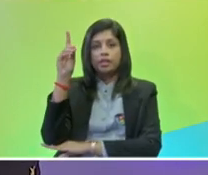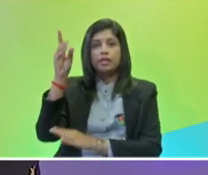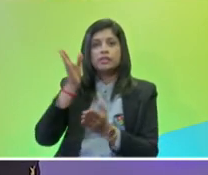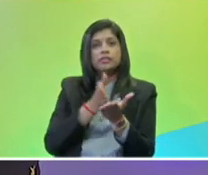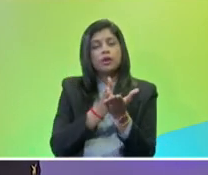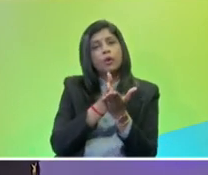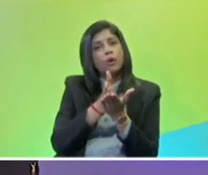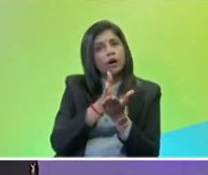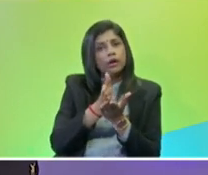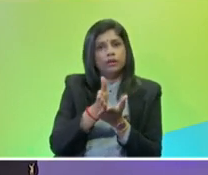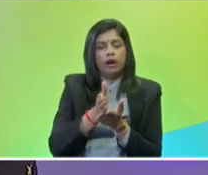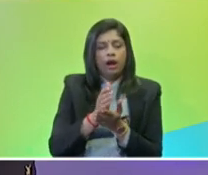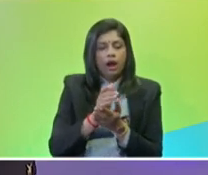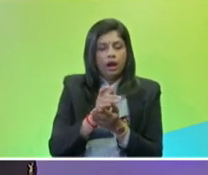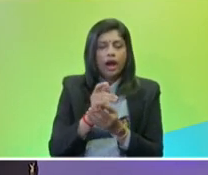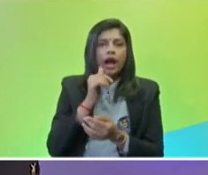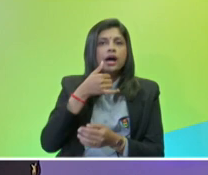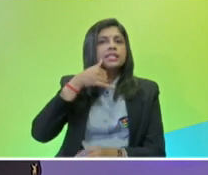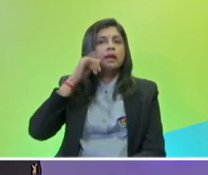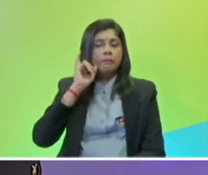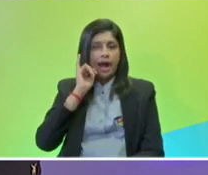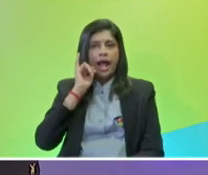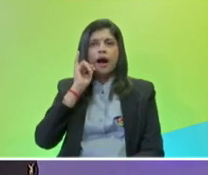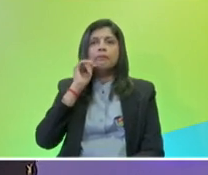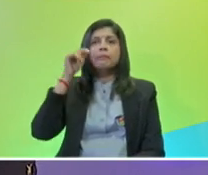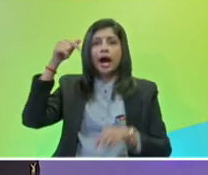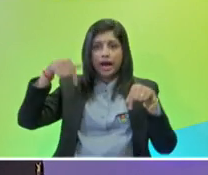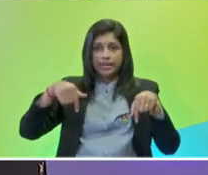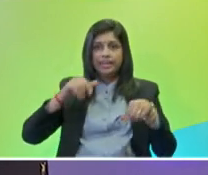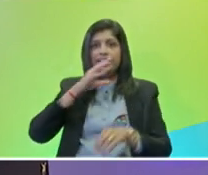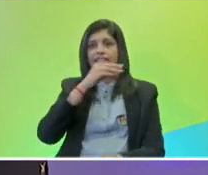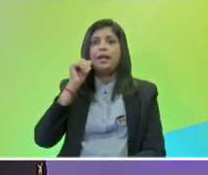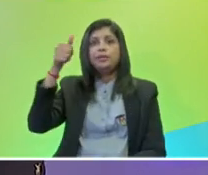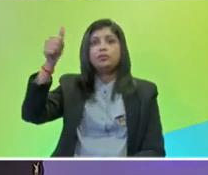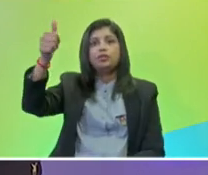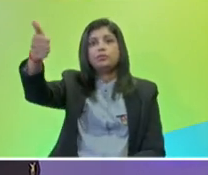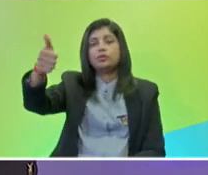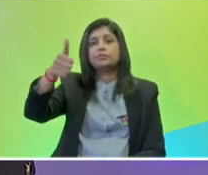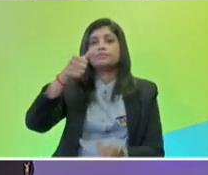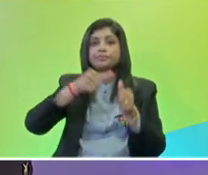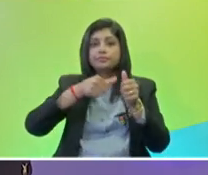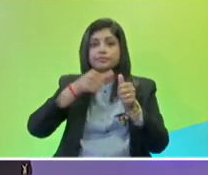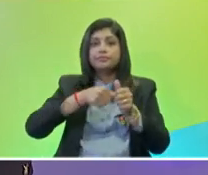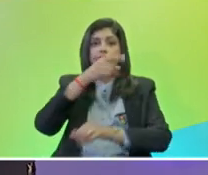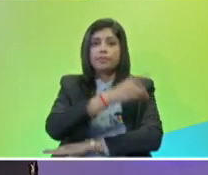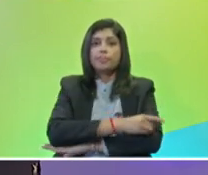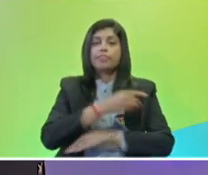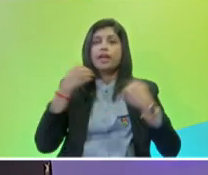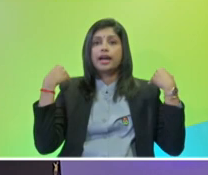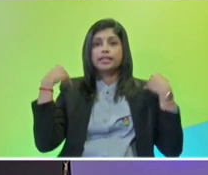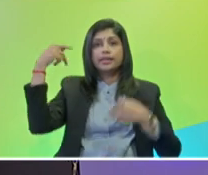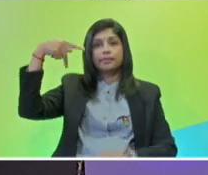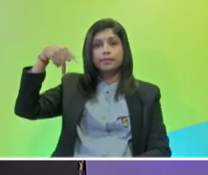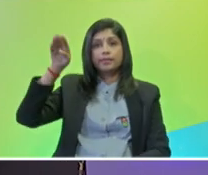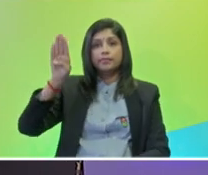tapi mungkin hari lain yang sama untuk murid-murid yang tidak hadir yang penting record